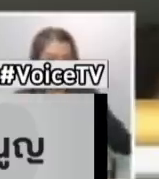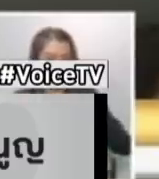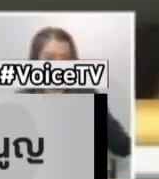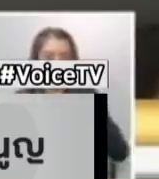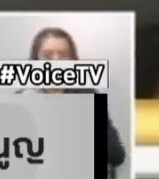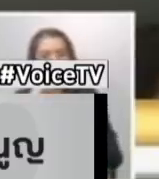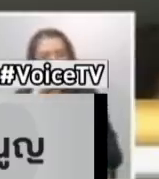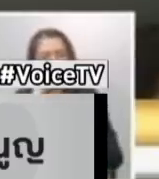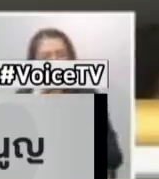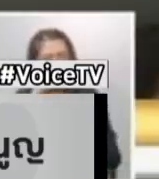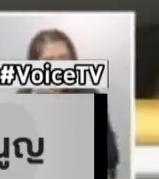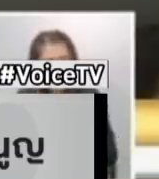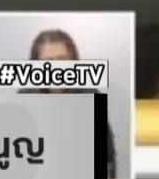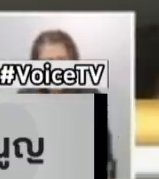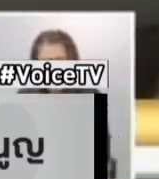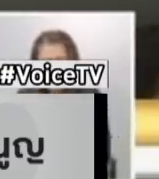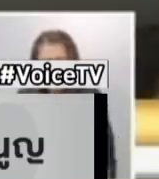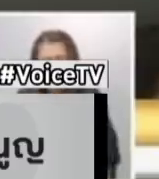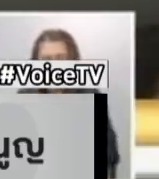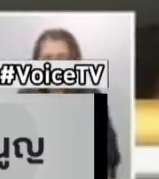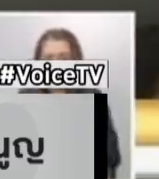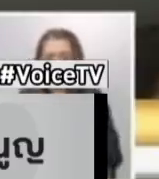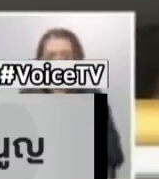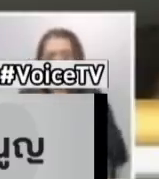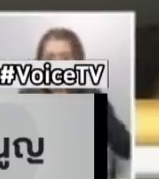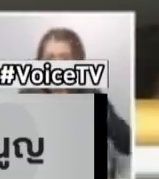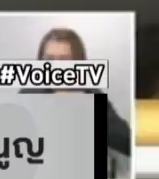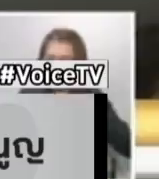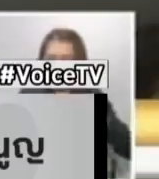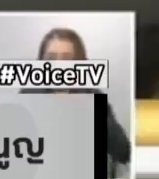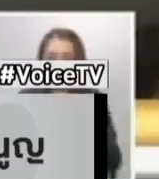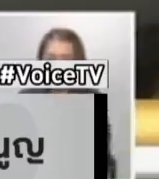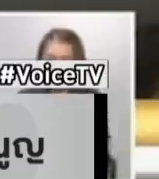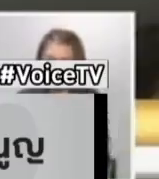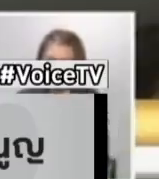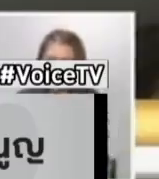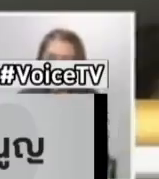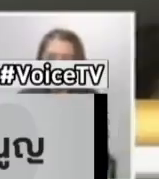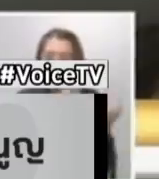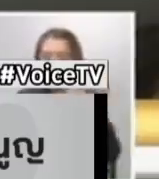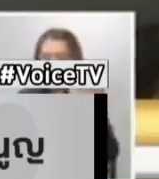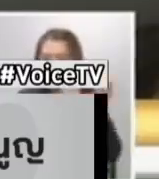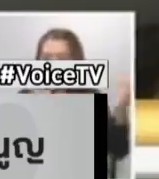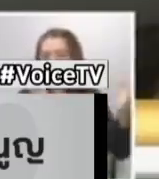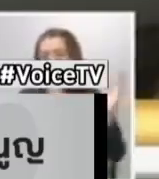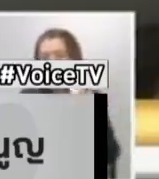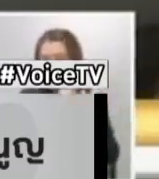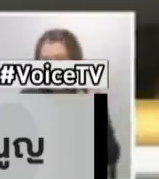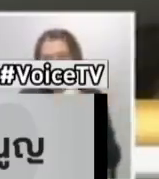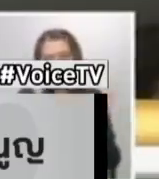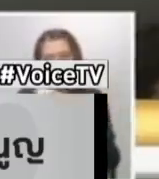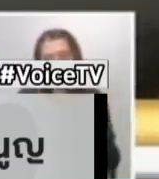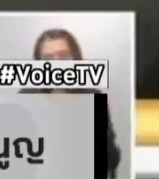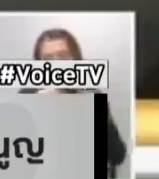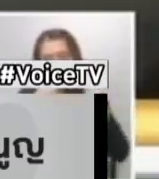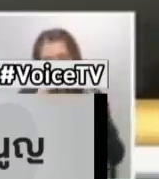ารย์ปิยบุตรก็คือการยกเอาหนังสือของ อาจารย์วิษณุ คุณวิษณุเครืองามมานะคะหลังม่านการเมืองซึ่งรายการเราเ